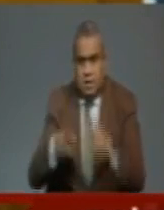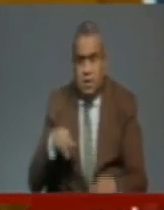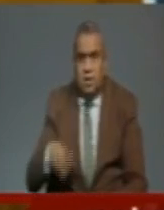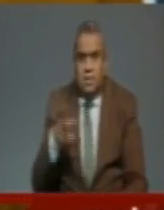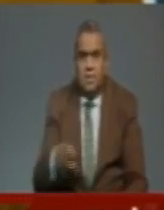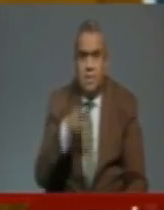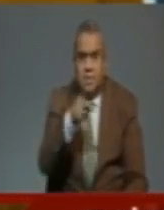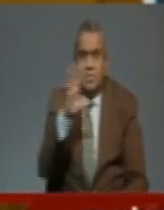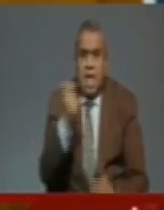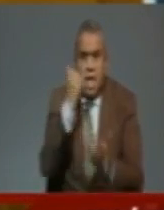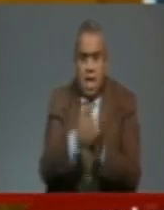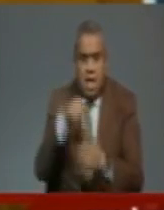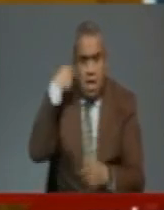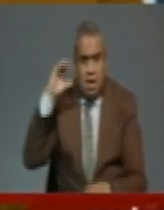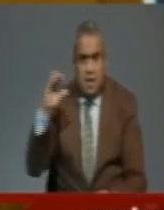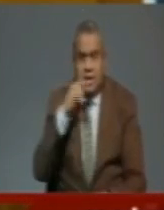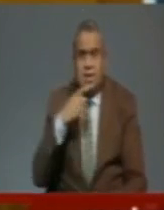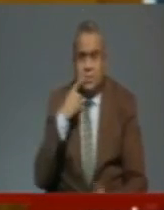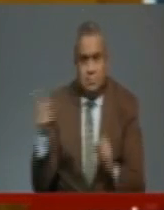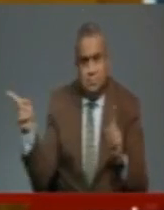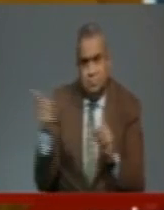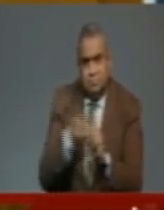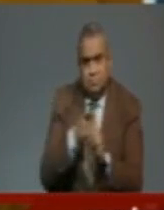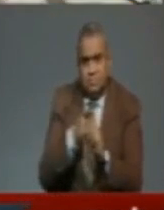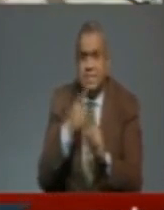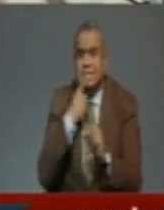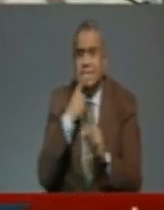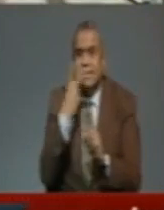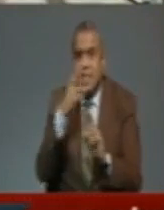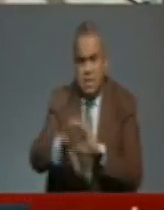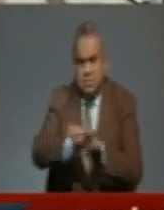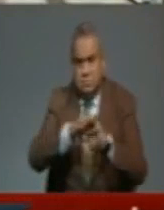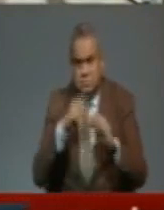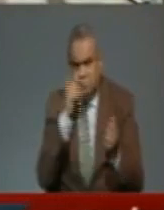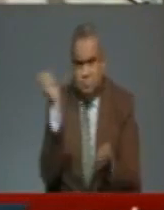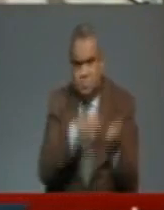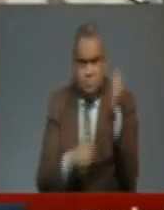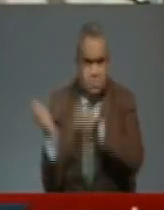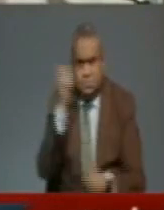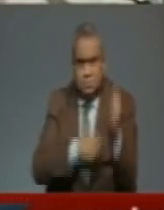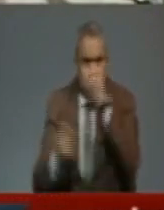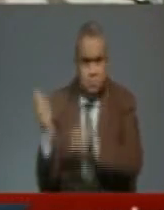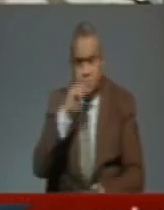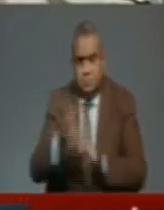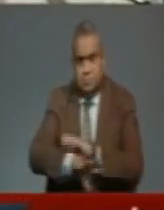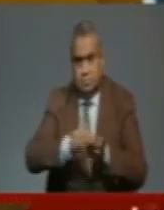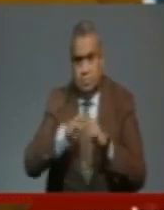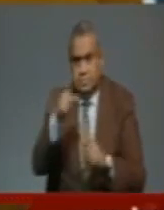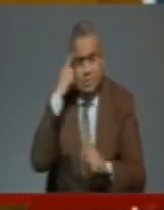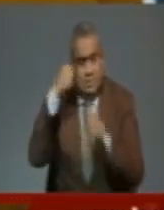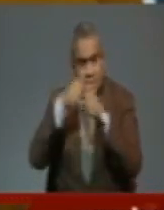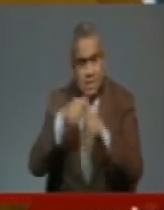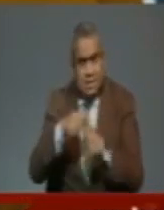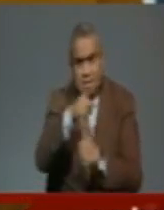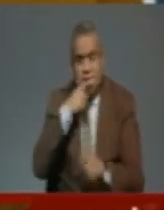بافتتاحها في أقل من سنتين. سيادتك يا فندم، أنا فاكر وجهت